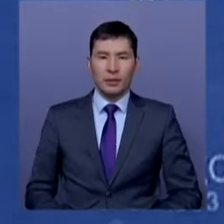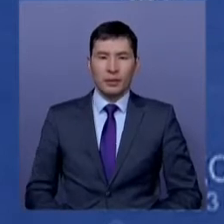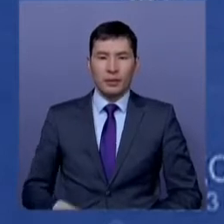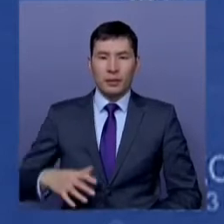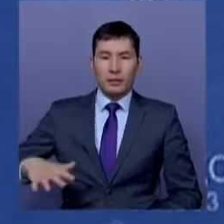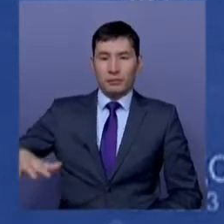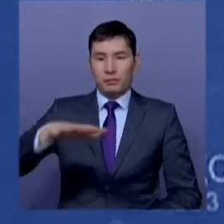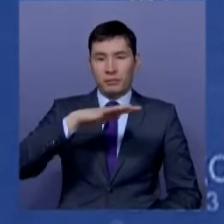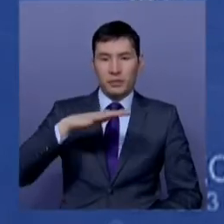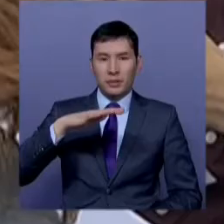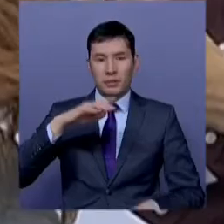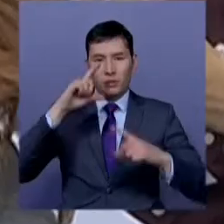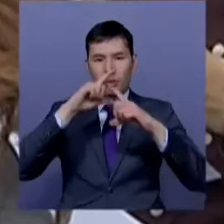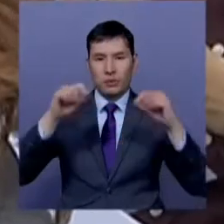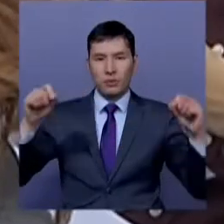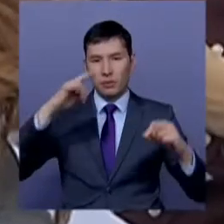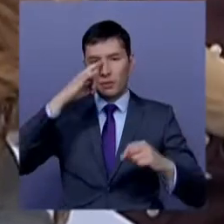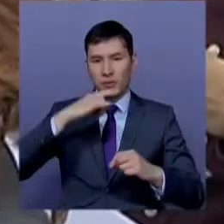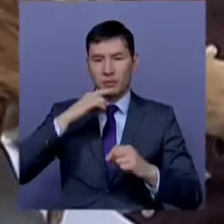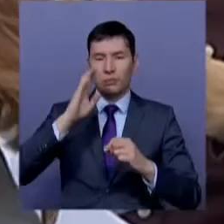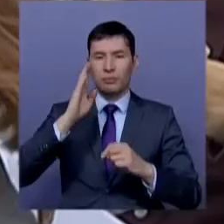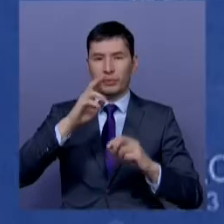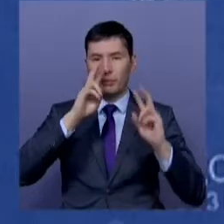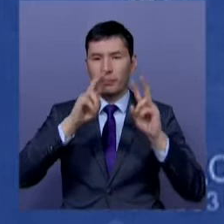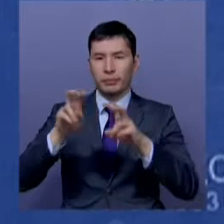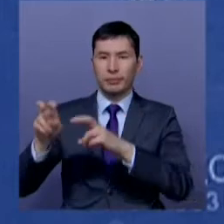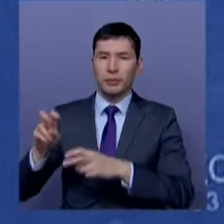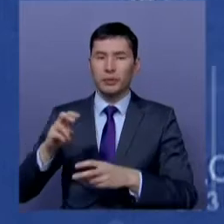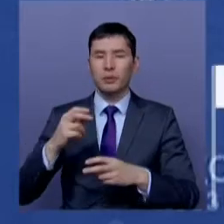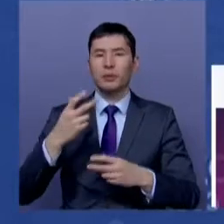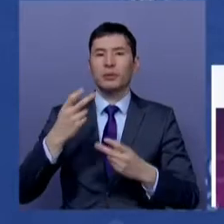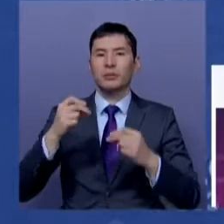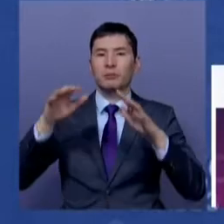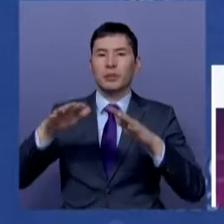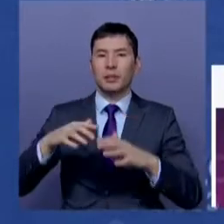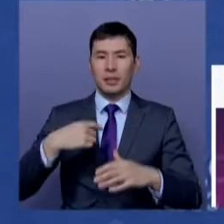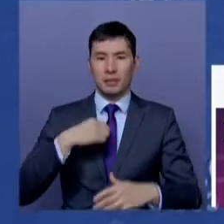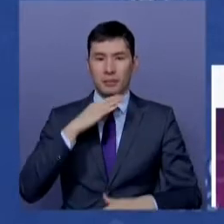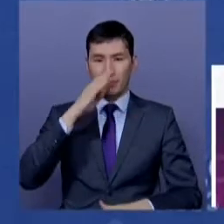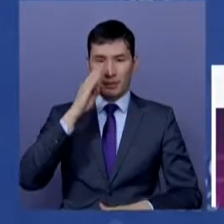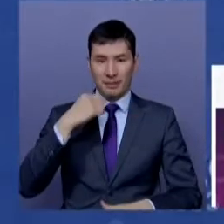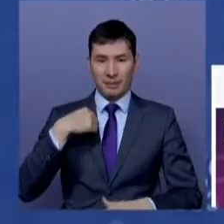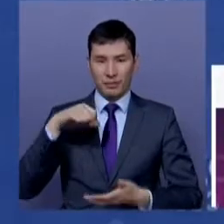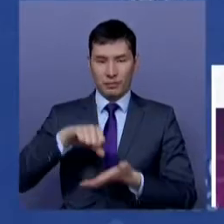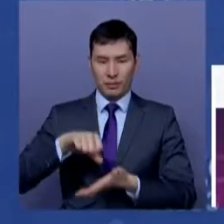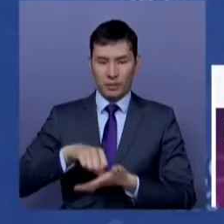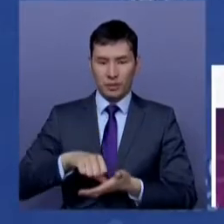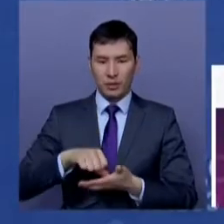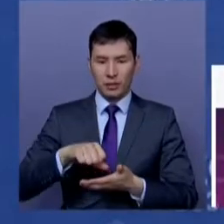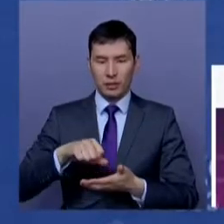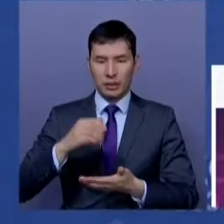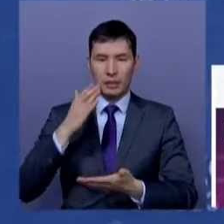оқытып, мониторинг жүргізіп, ары қарай жұмыс жалғастырамыз. Шынында да мен ата-ана ретінде өзім қатыстым.